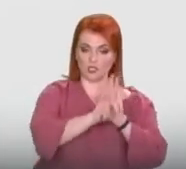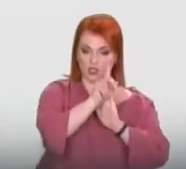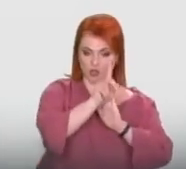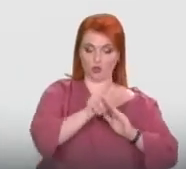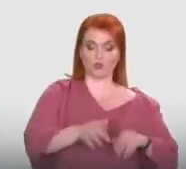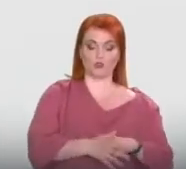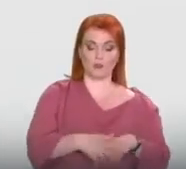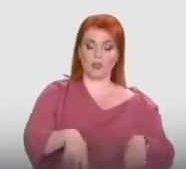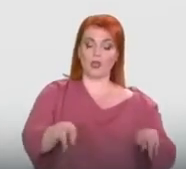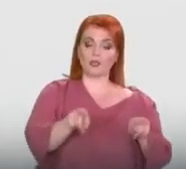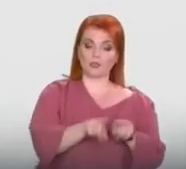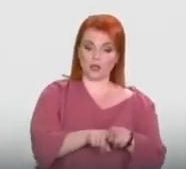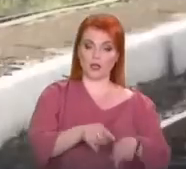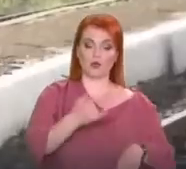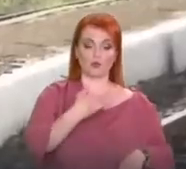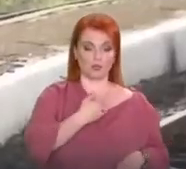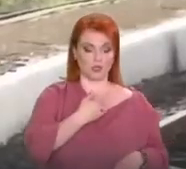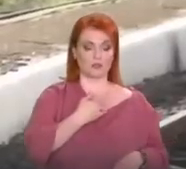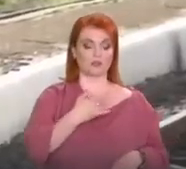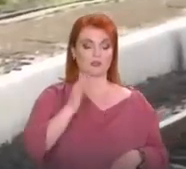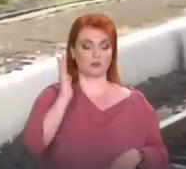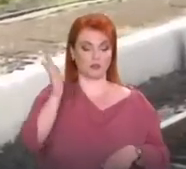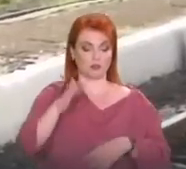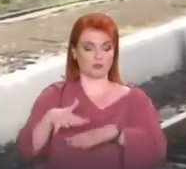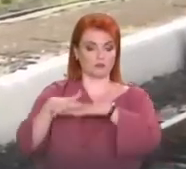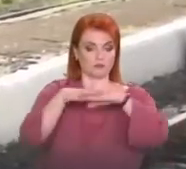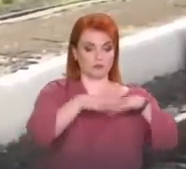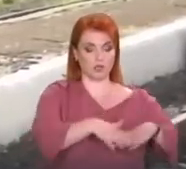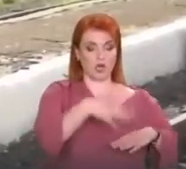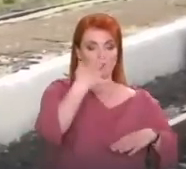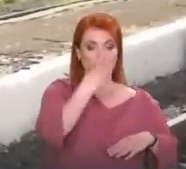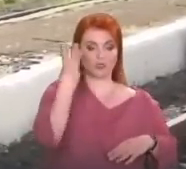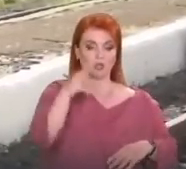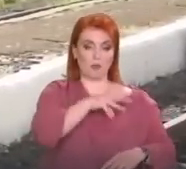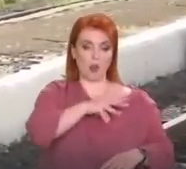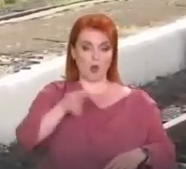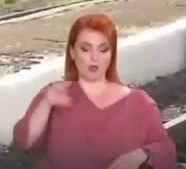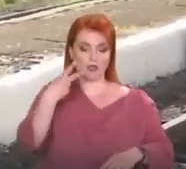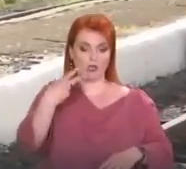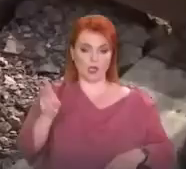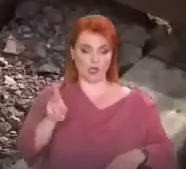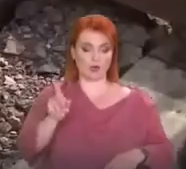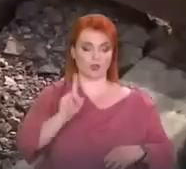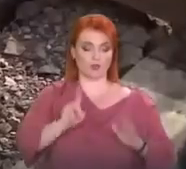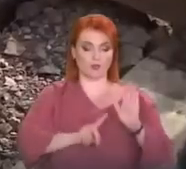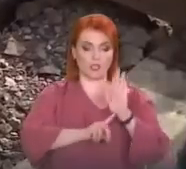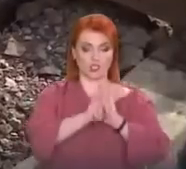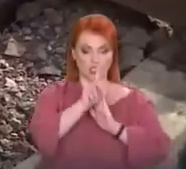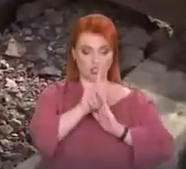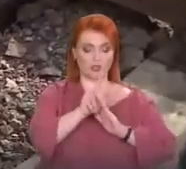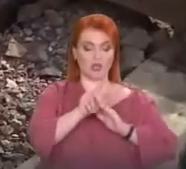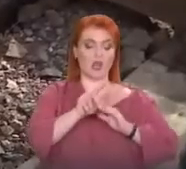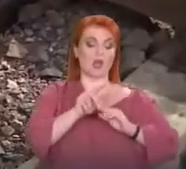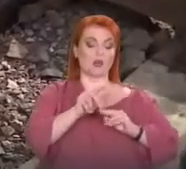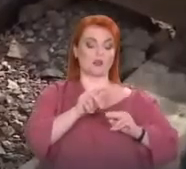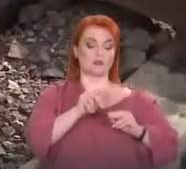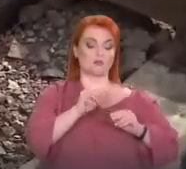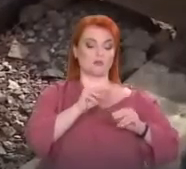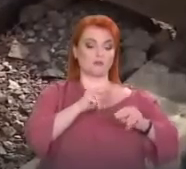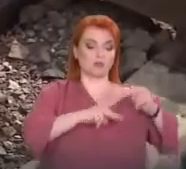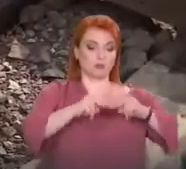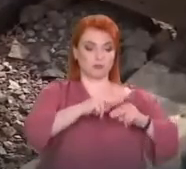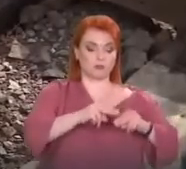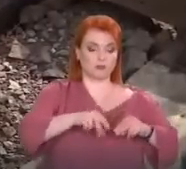avea acces la 43 de milioane de euro pentru reabilitarea unui tronson de 128 de kilometri de cale ferată.